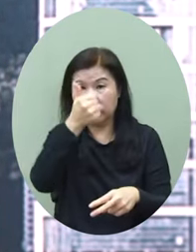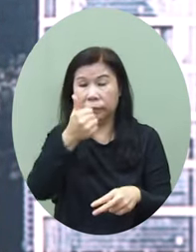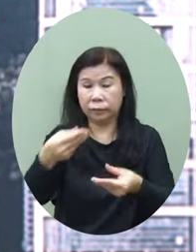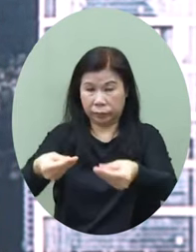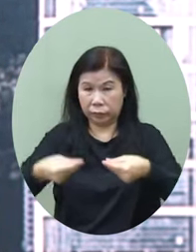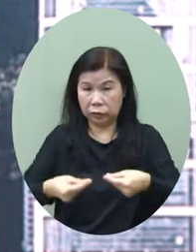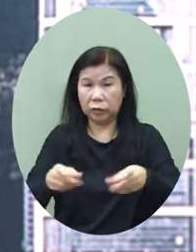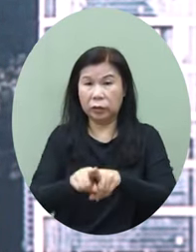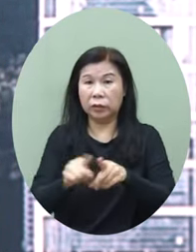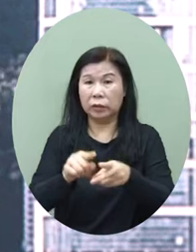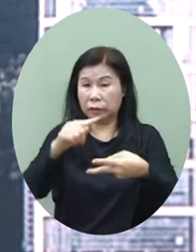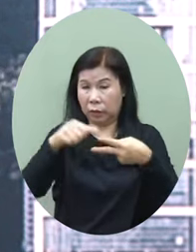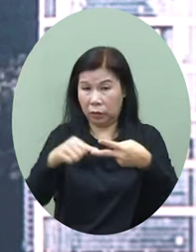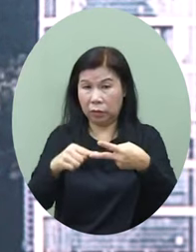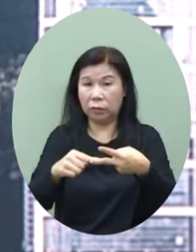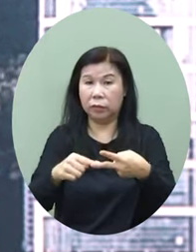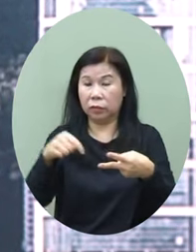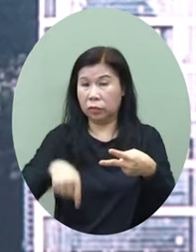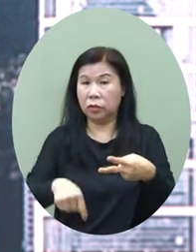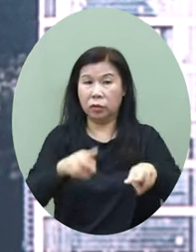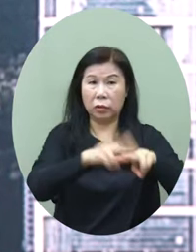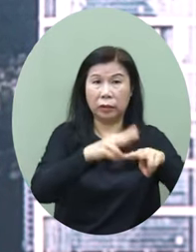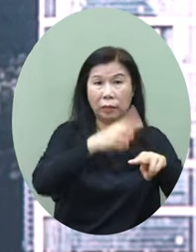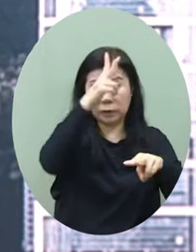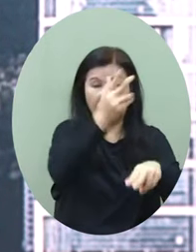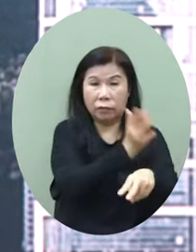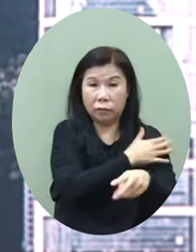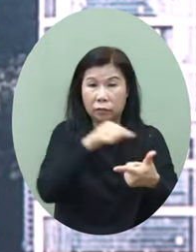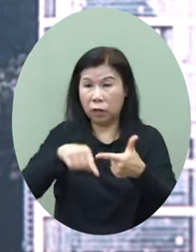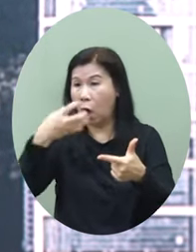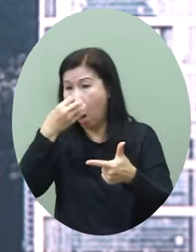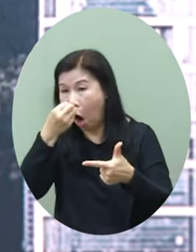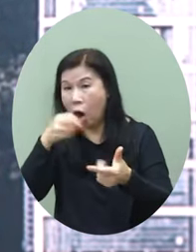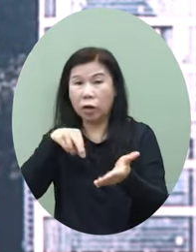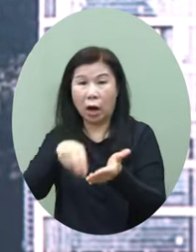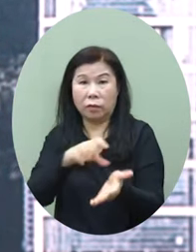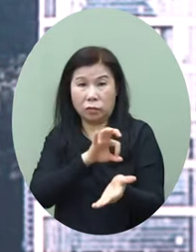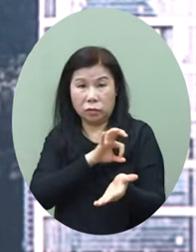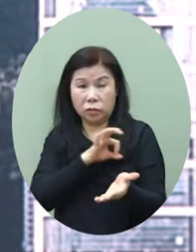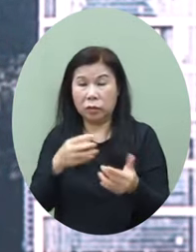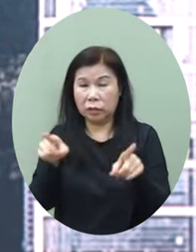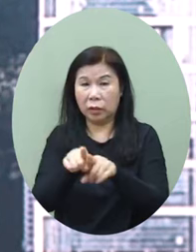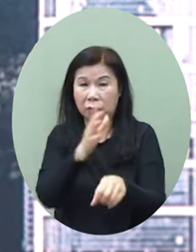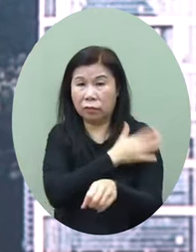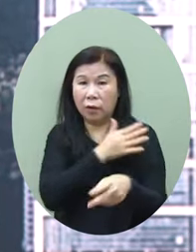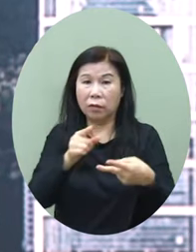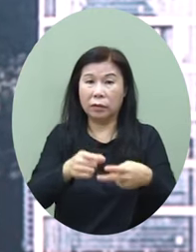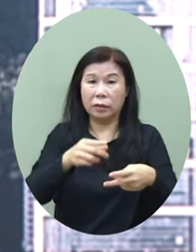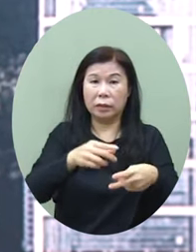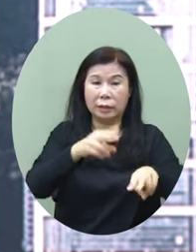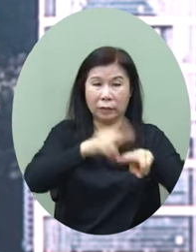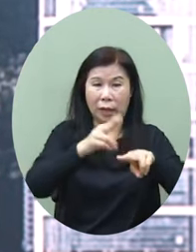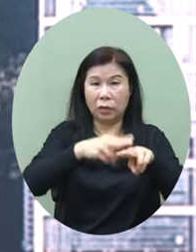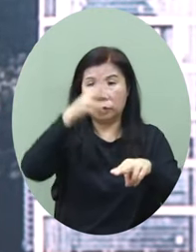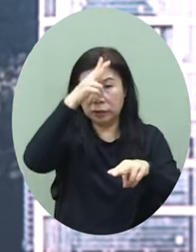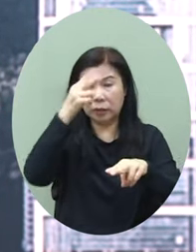雙負責的職能就是向中央人民政府負責向香港特別行政區負責所以它是需要由中央委任